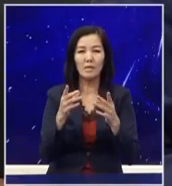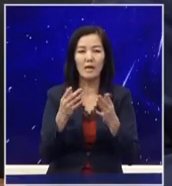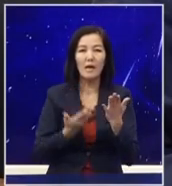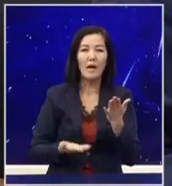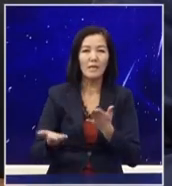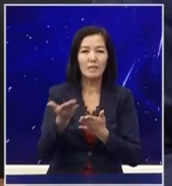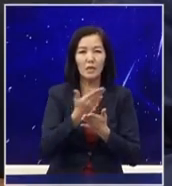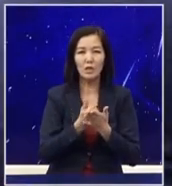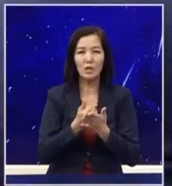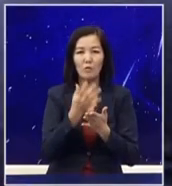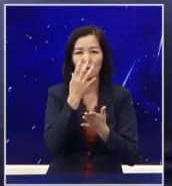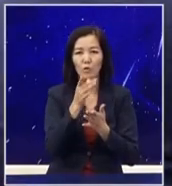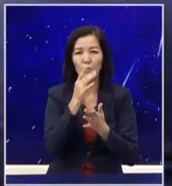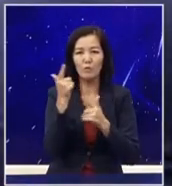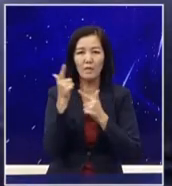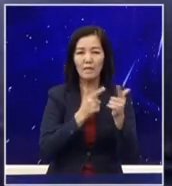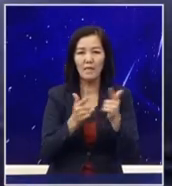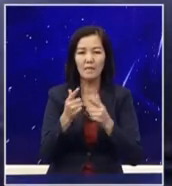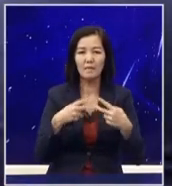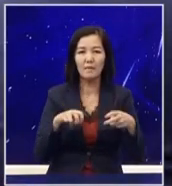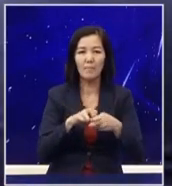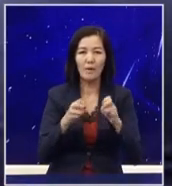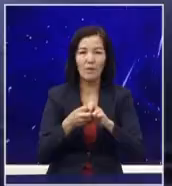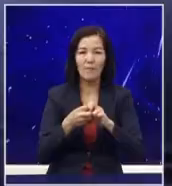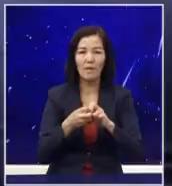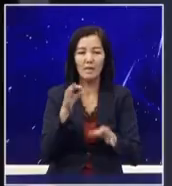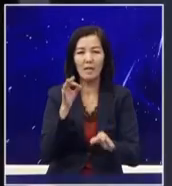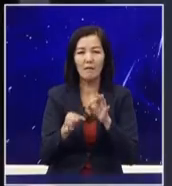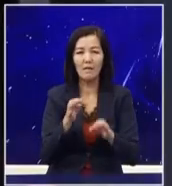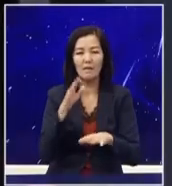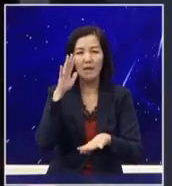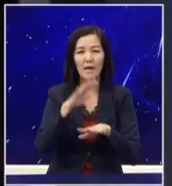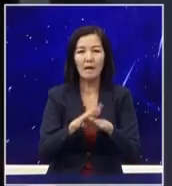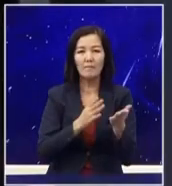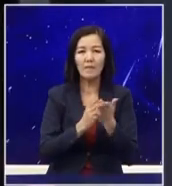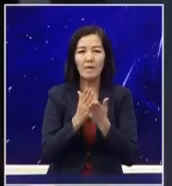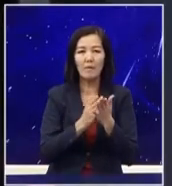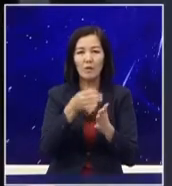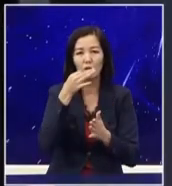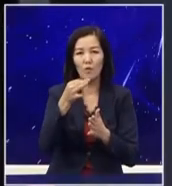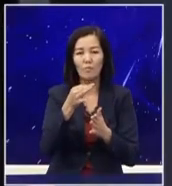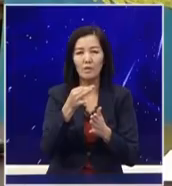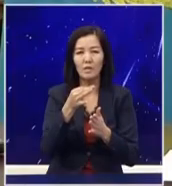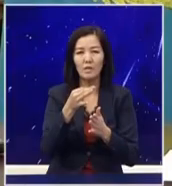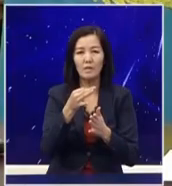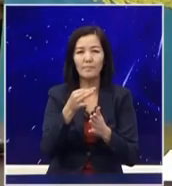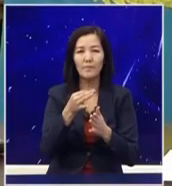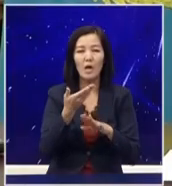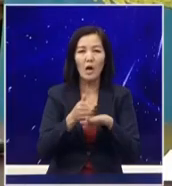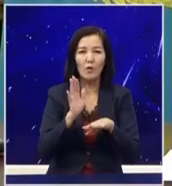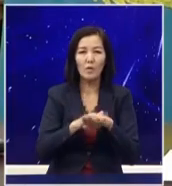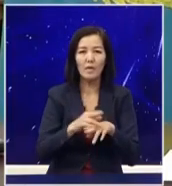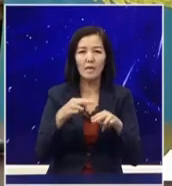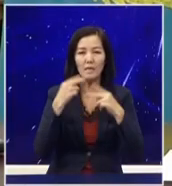мұнан өзге астық жинау мен жылыту маусымында өзекті мәселелер талқыланды. Әкім сала мамандарына жауапкершіліктің жүгі